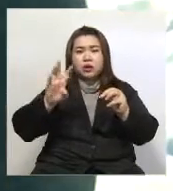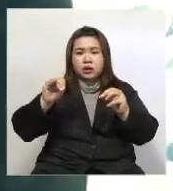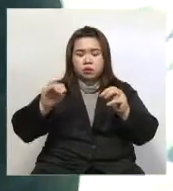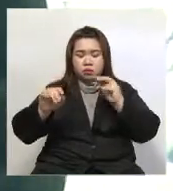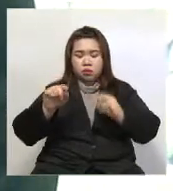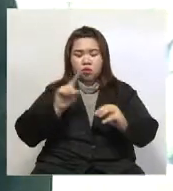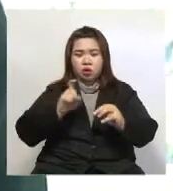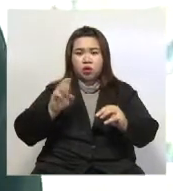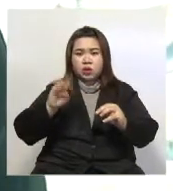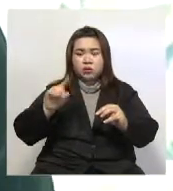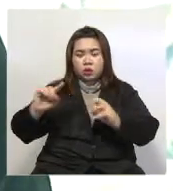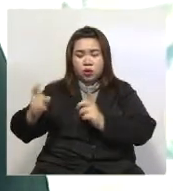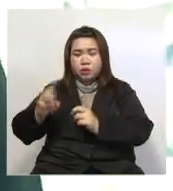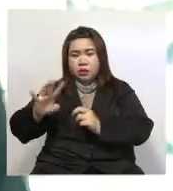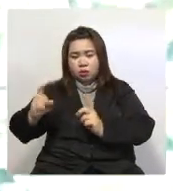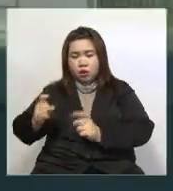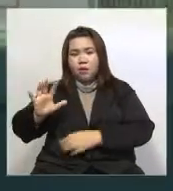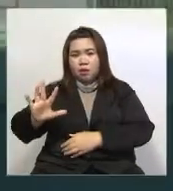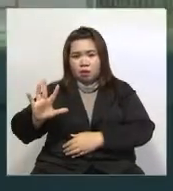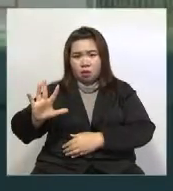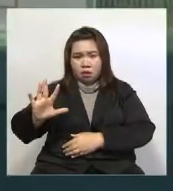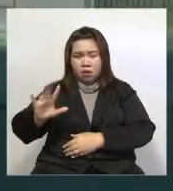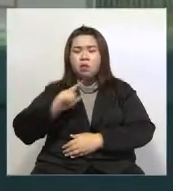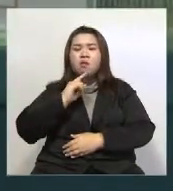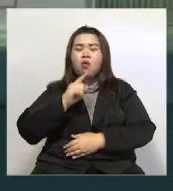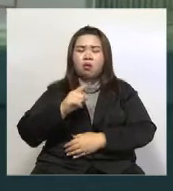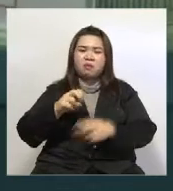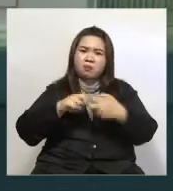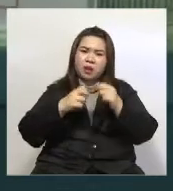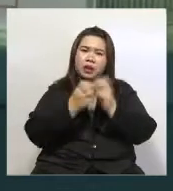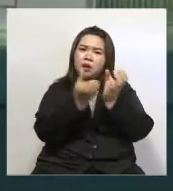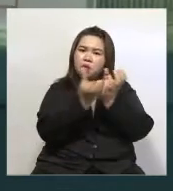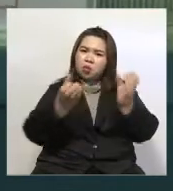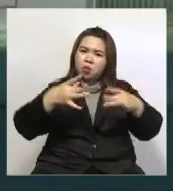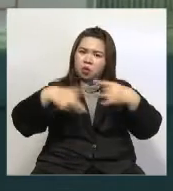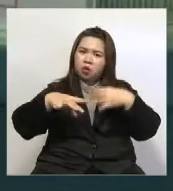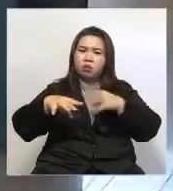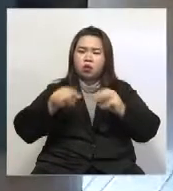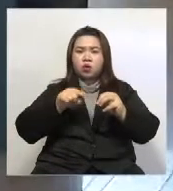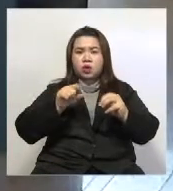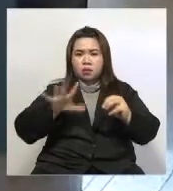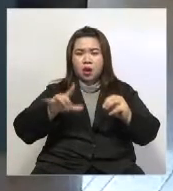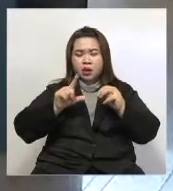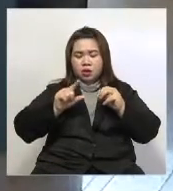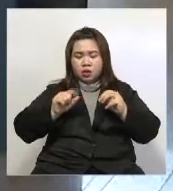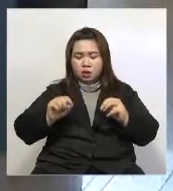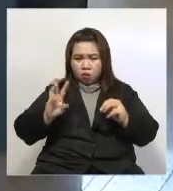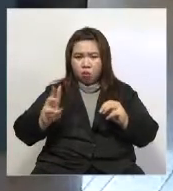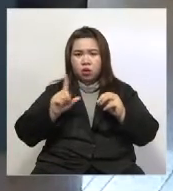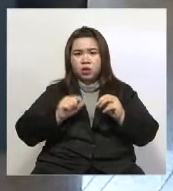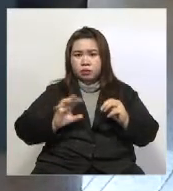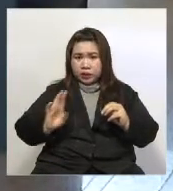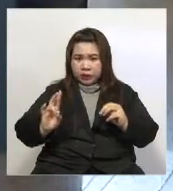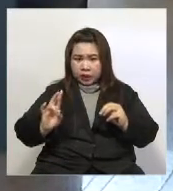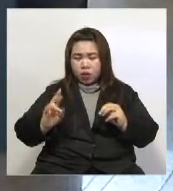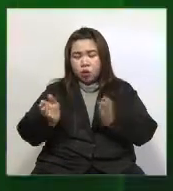รา141วงเล็บ4และวงเล็บ5อาจขัดหรือแย้งกับรัฐธรรมนูญมาตรา25 26 27ประกอบมาต